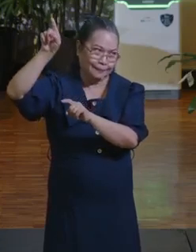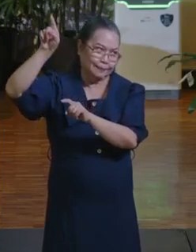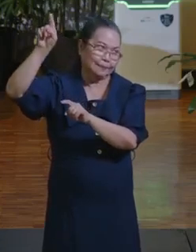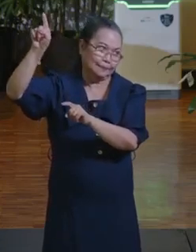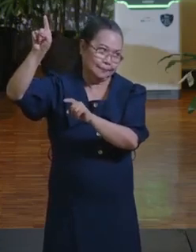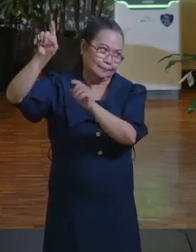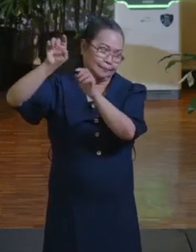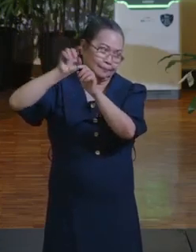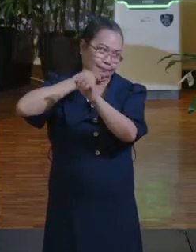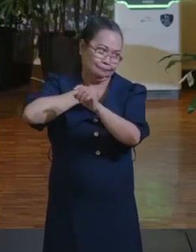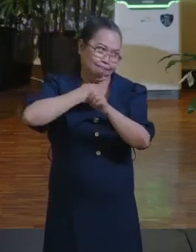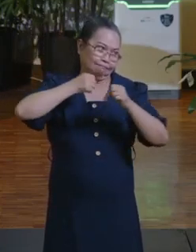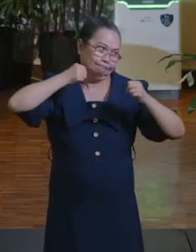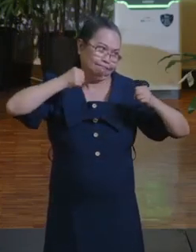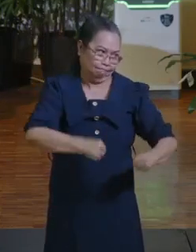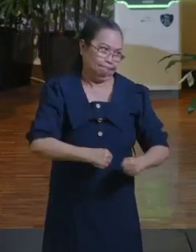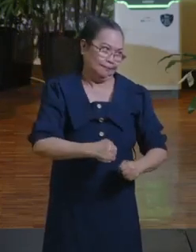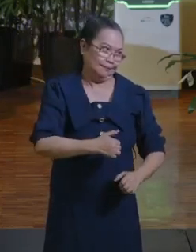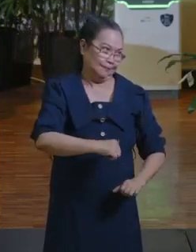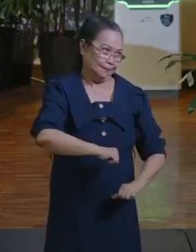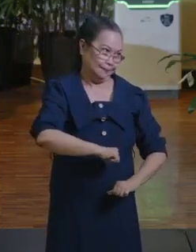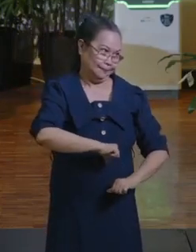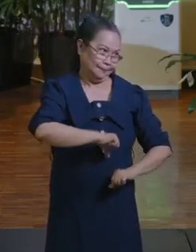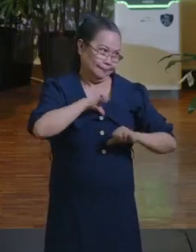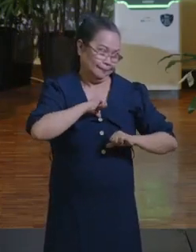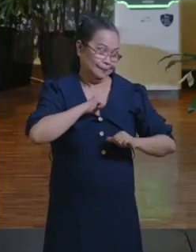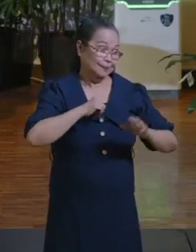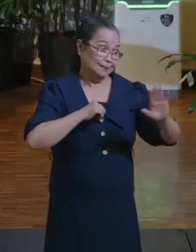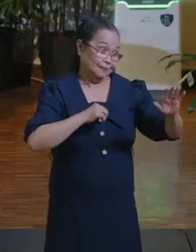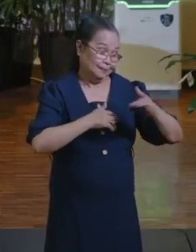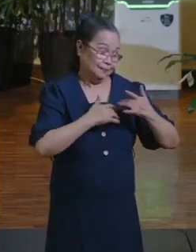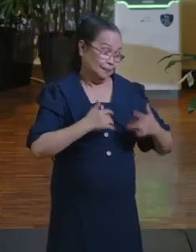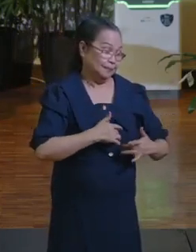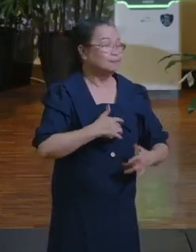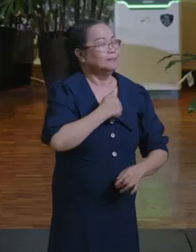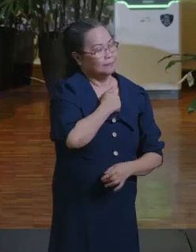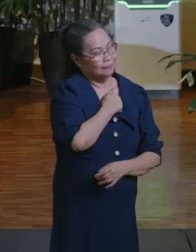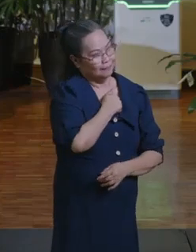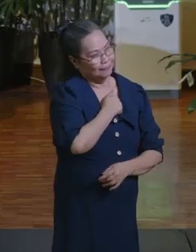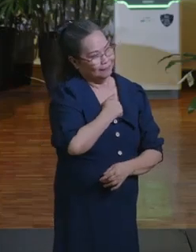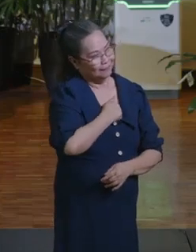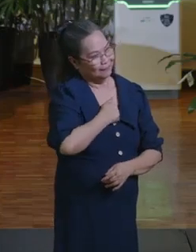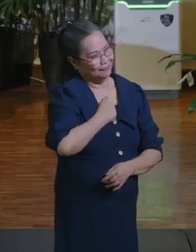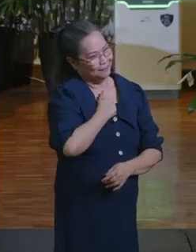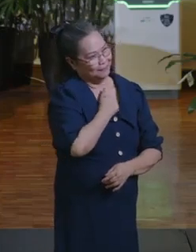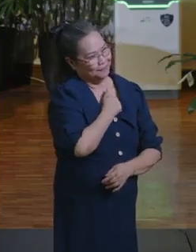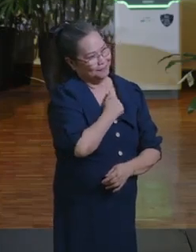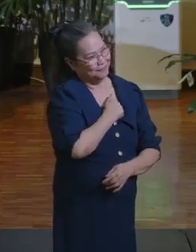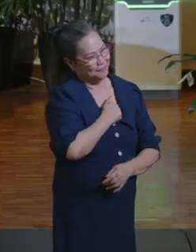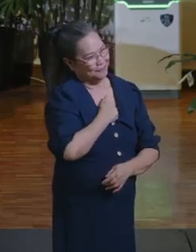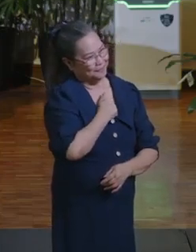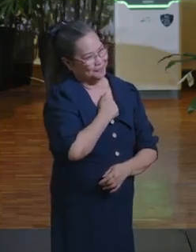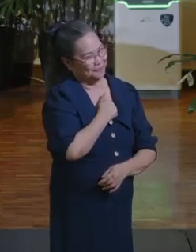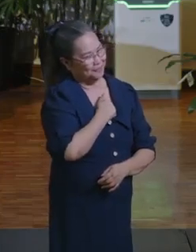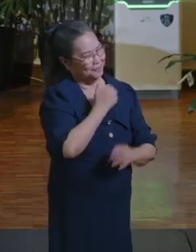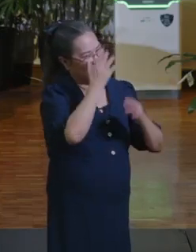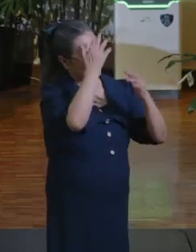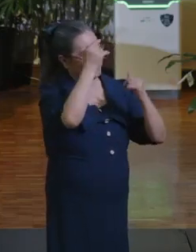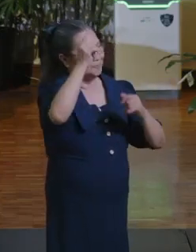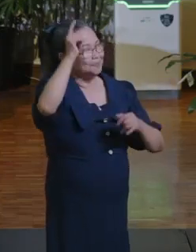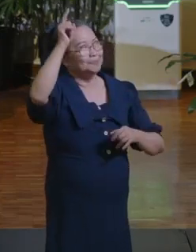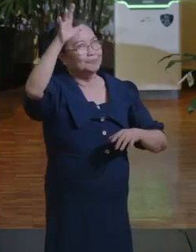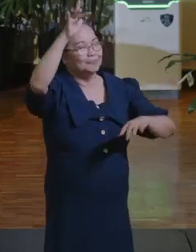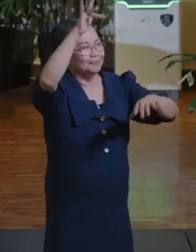dahil kaya ko. Kung ganyan po ang inyong puso, kaibigan, nawa ay tibagin ng